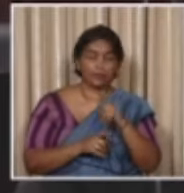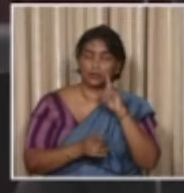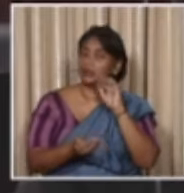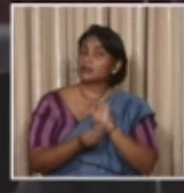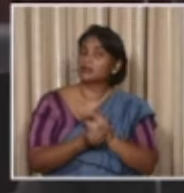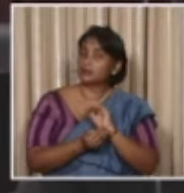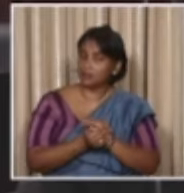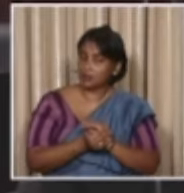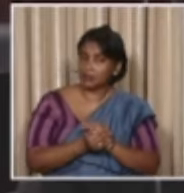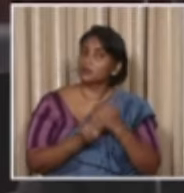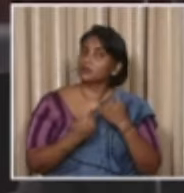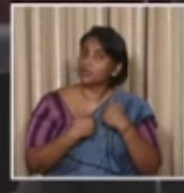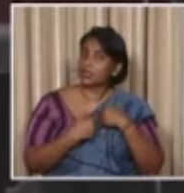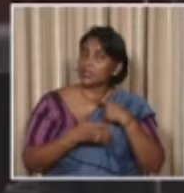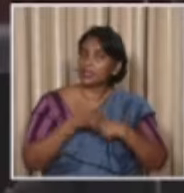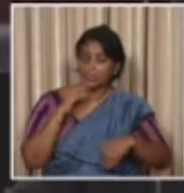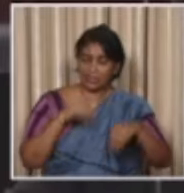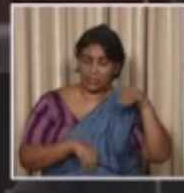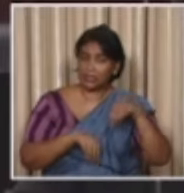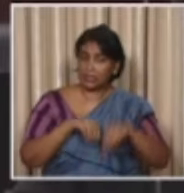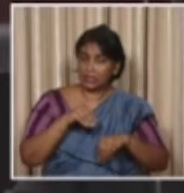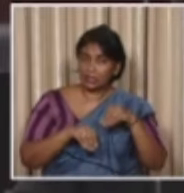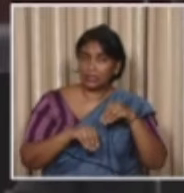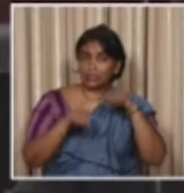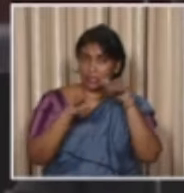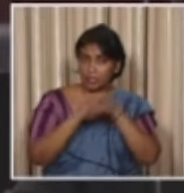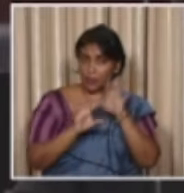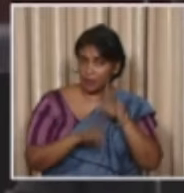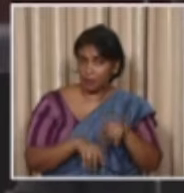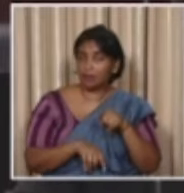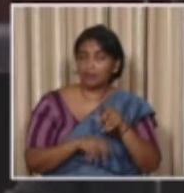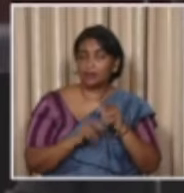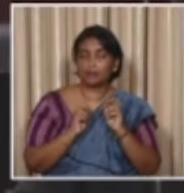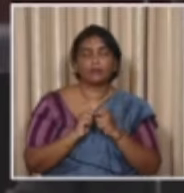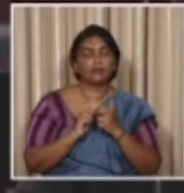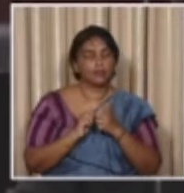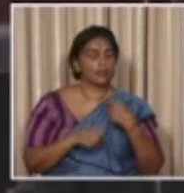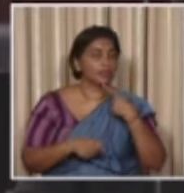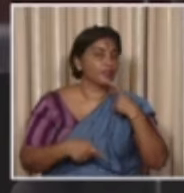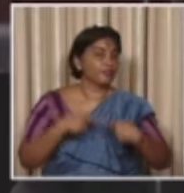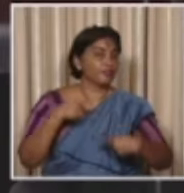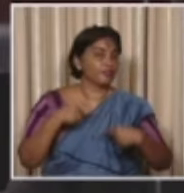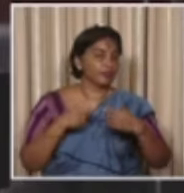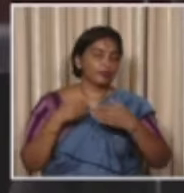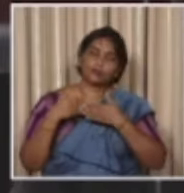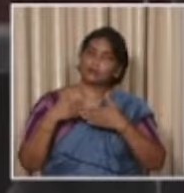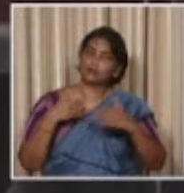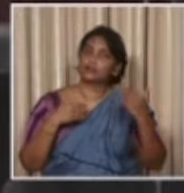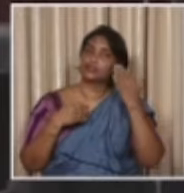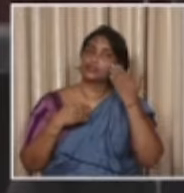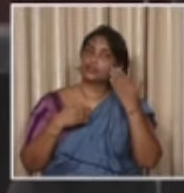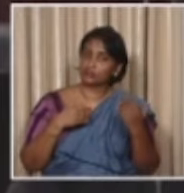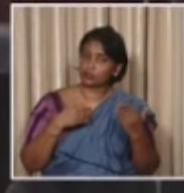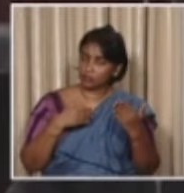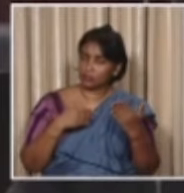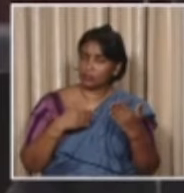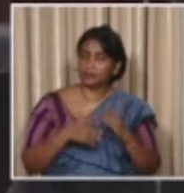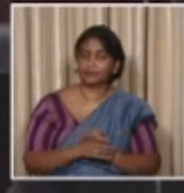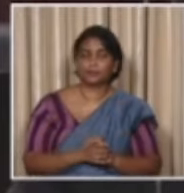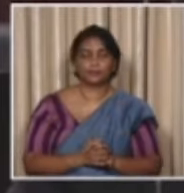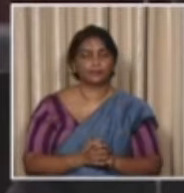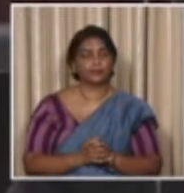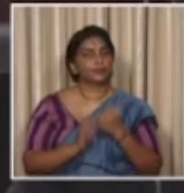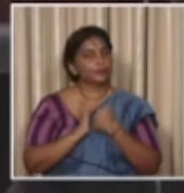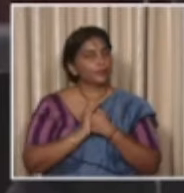ප්‍රවේශම අපේ දේශපාලකයන් තුළ තියෙනවාද කියන ගැටලුව මේ විවාදය පුරාම අපිට දකින්න ලැබුණා.